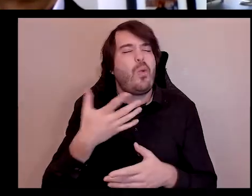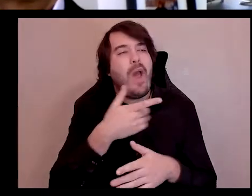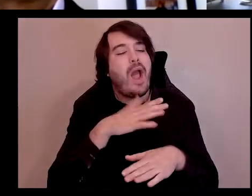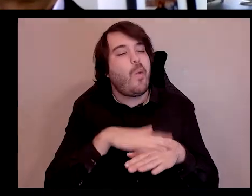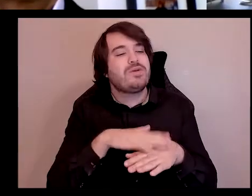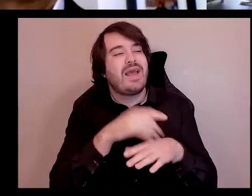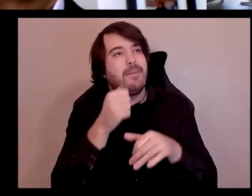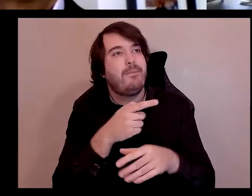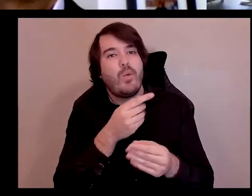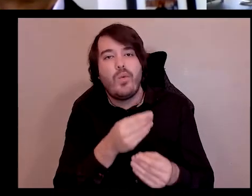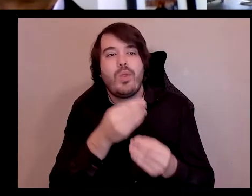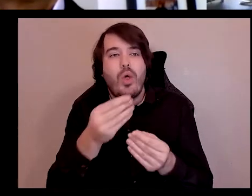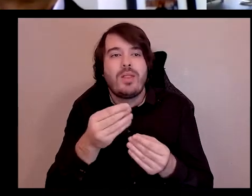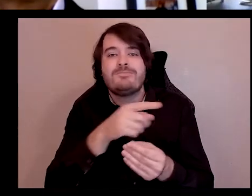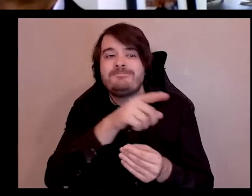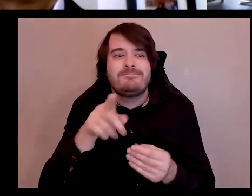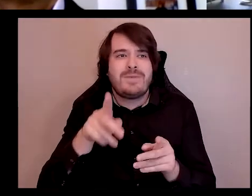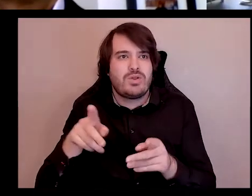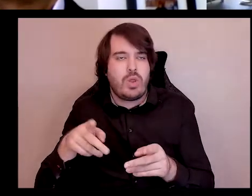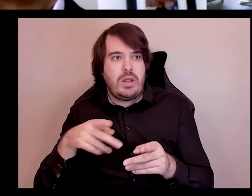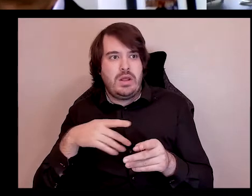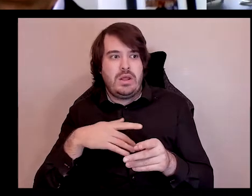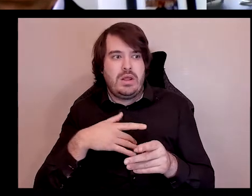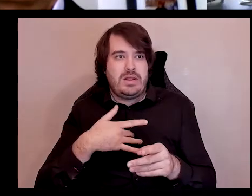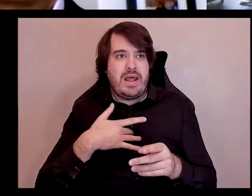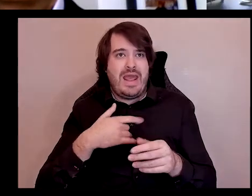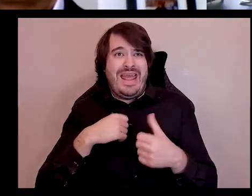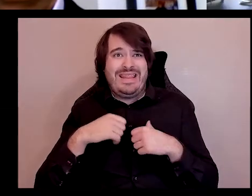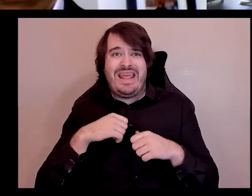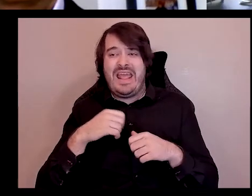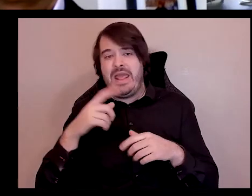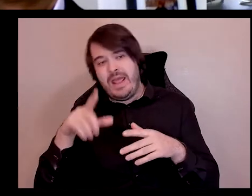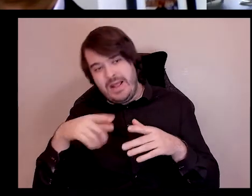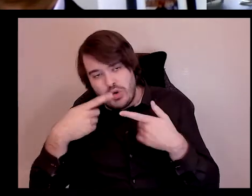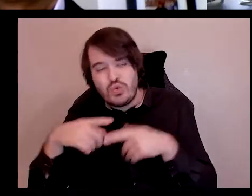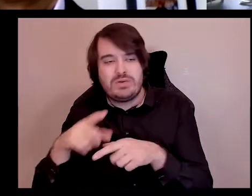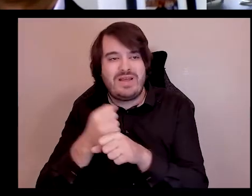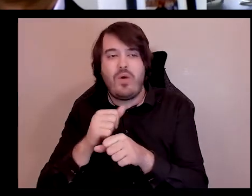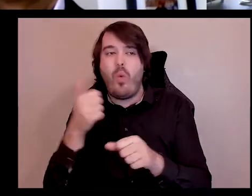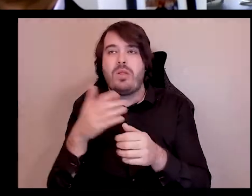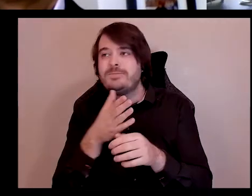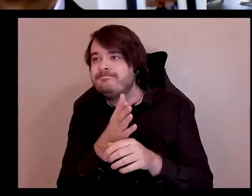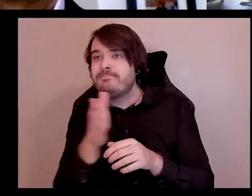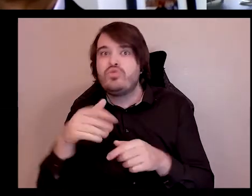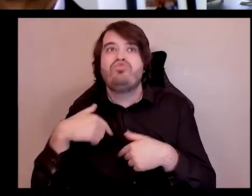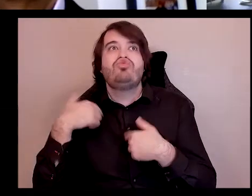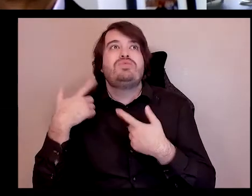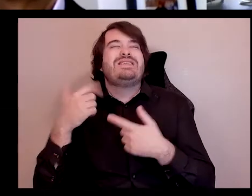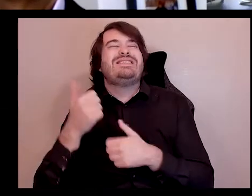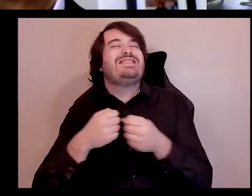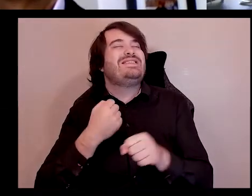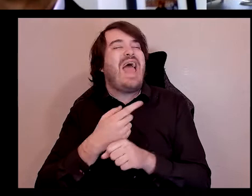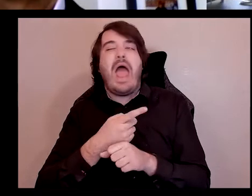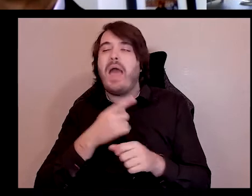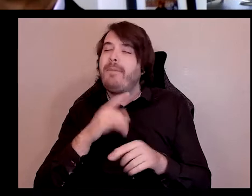fait allusion de diverses façons dans les dernières minutes. Quels seraient vos conseils à ceux qui n'ont